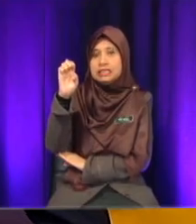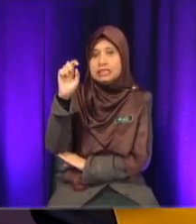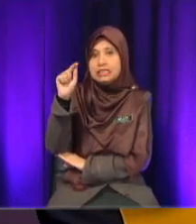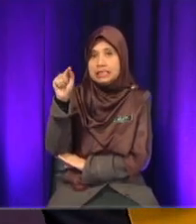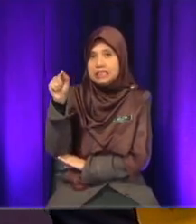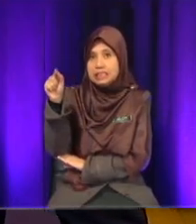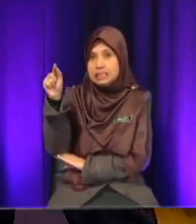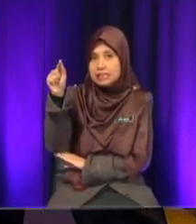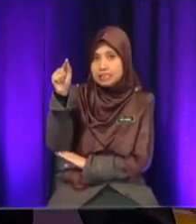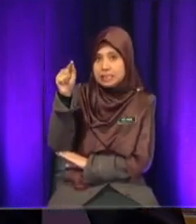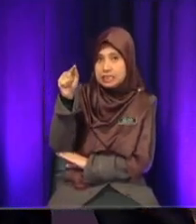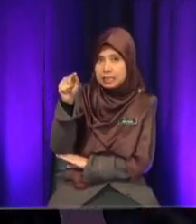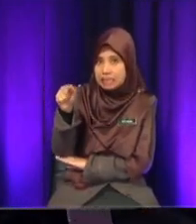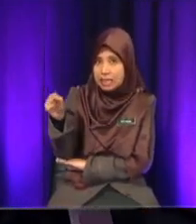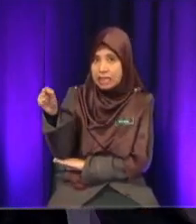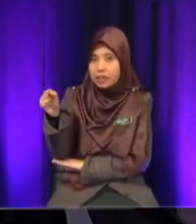ya